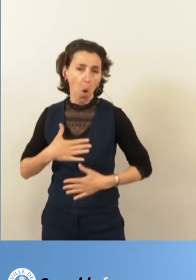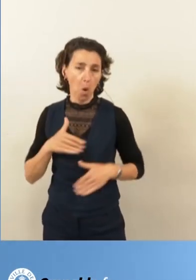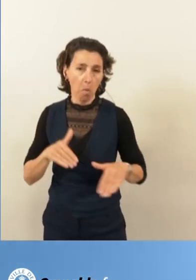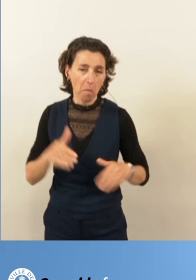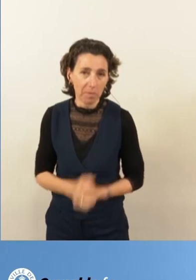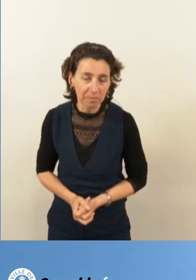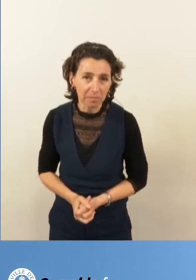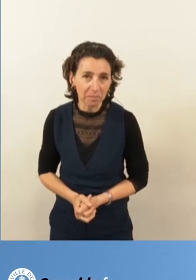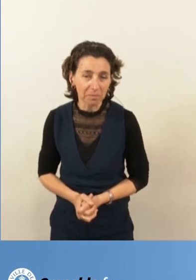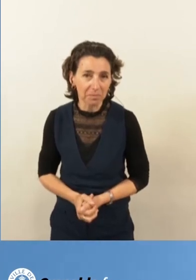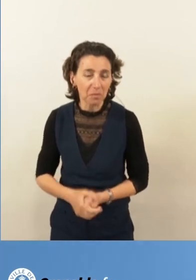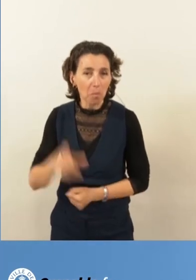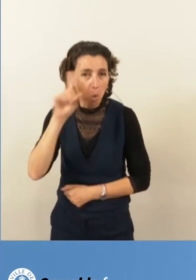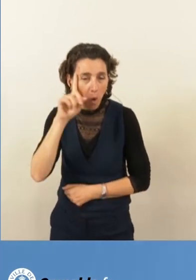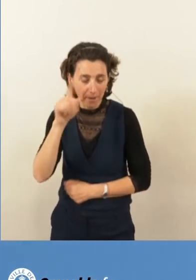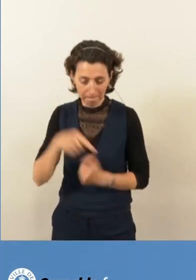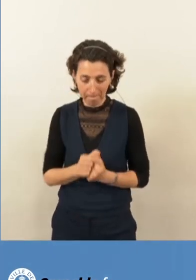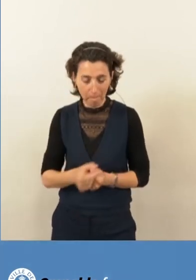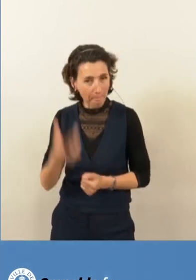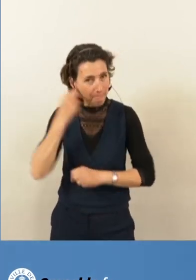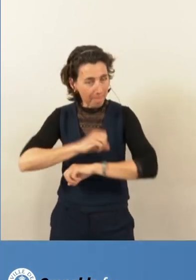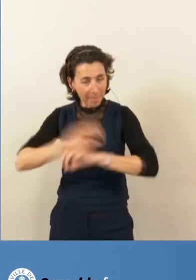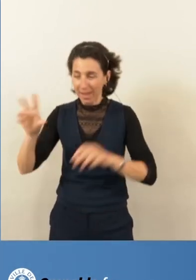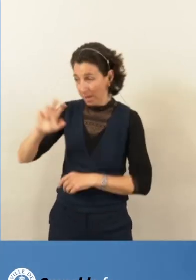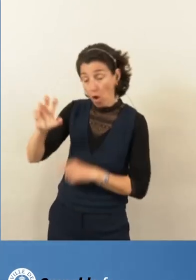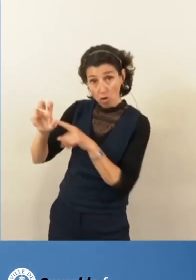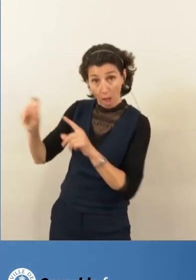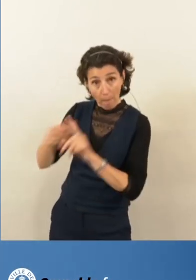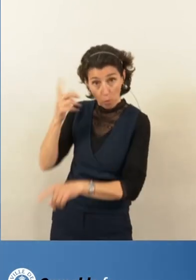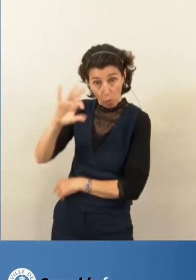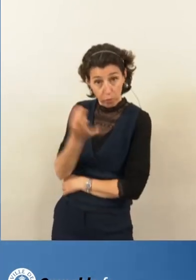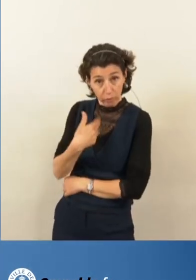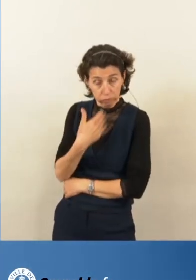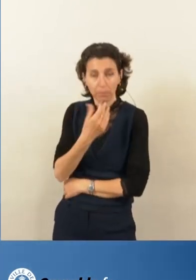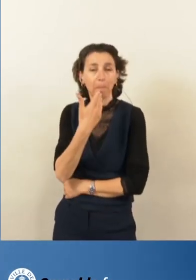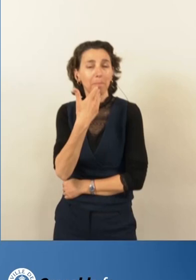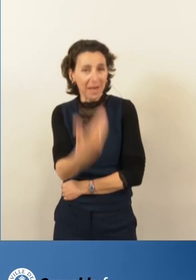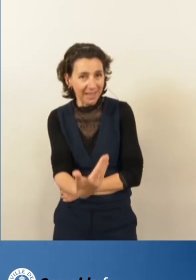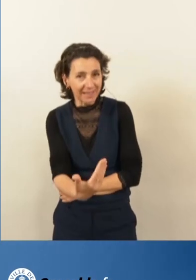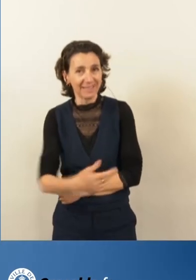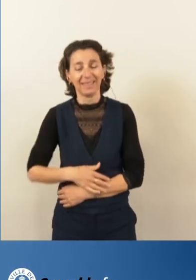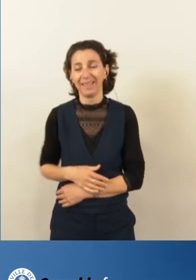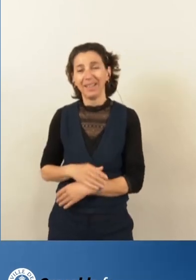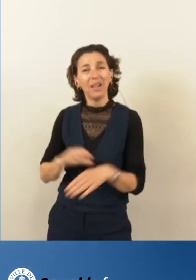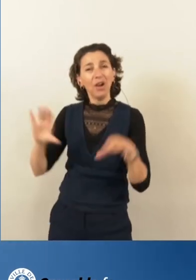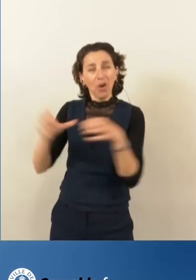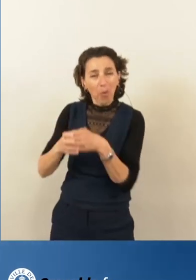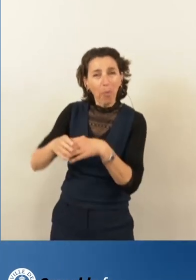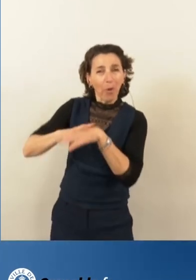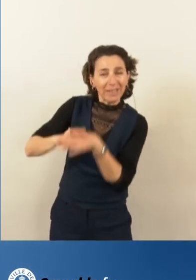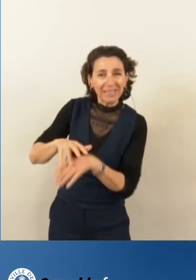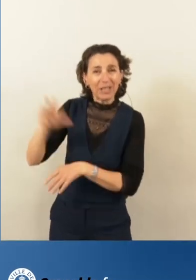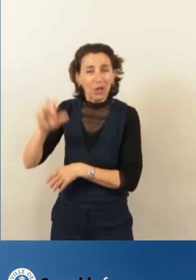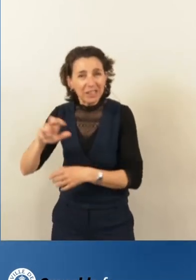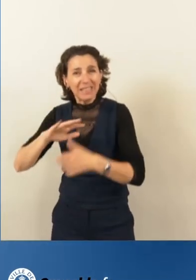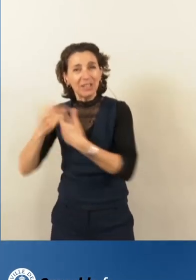parce que vous m'avez permis de comprendre l'importance de l'écologie et en cela je vous en remercie je sais maintenant comment les politiques écologiques et sociales sont